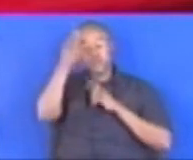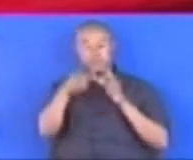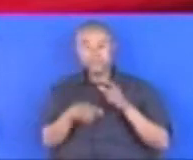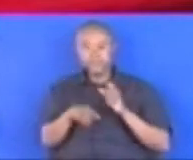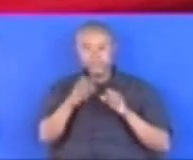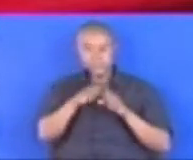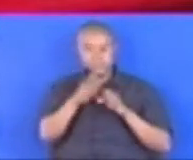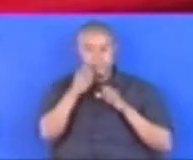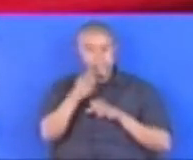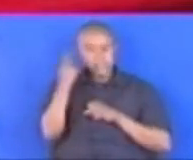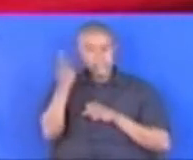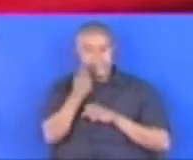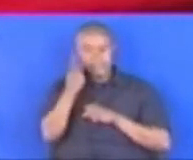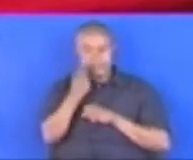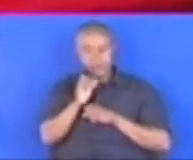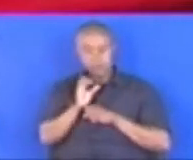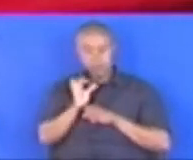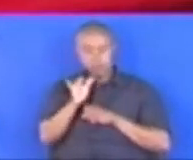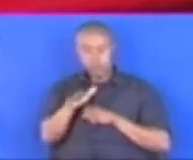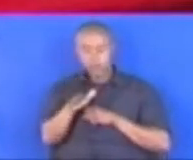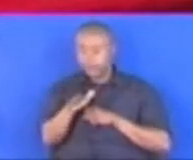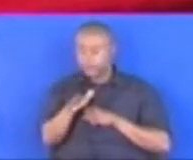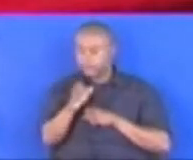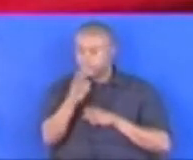wakati bajeti ya taifa kwa mwaka wa